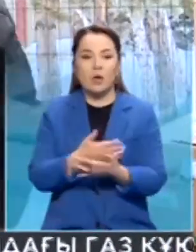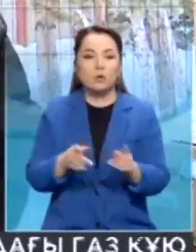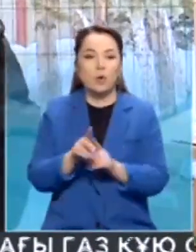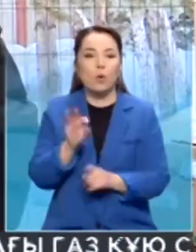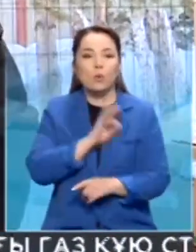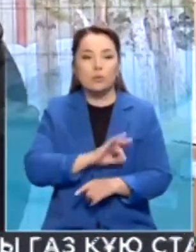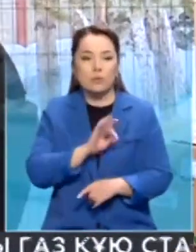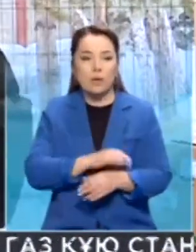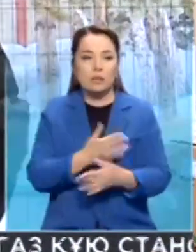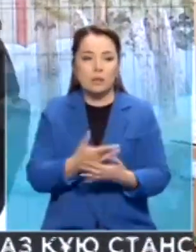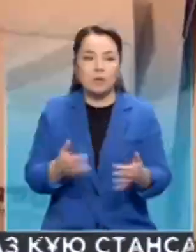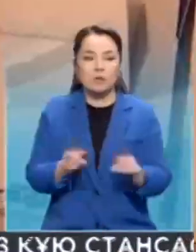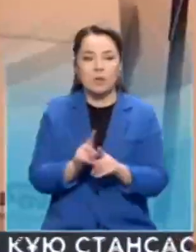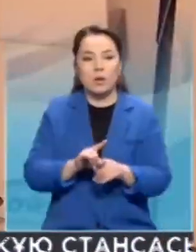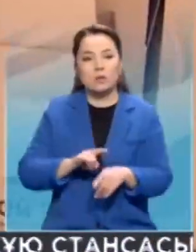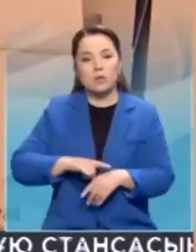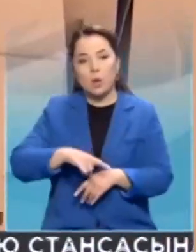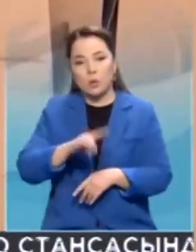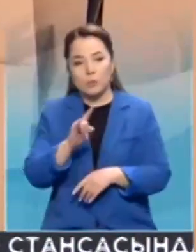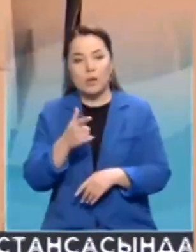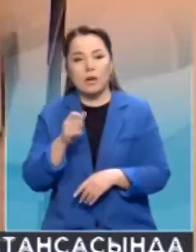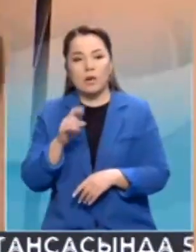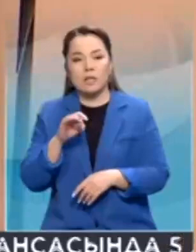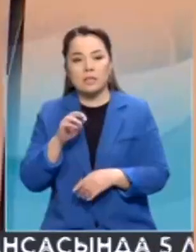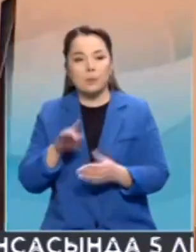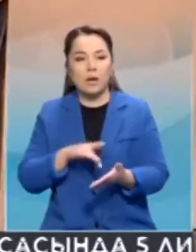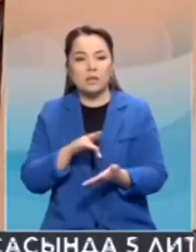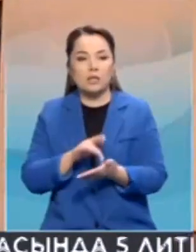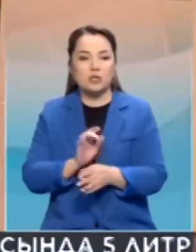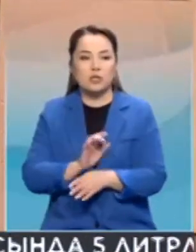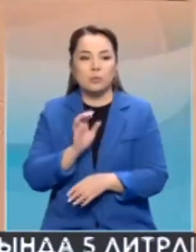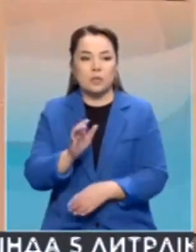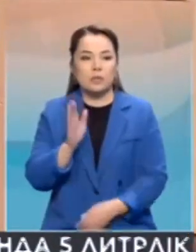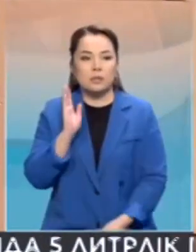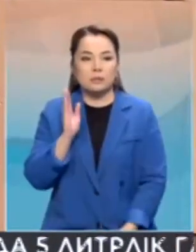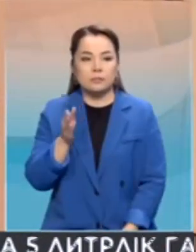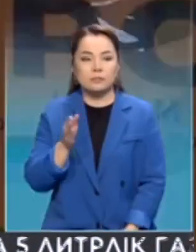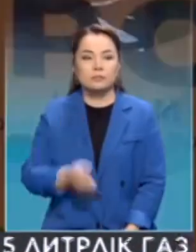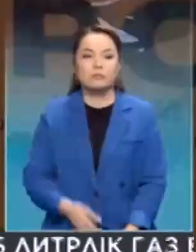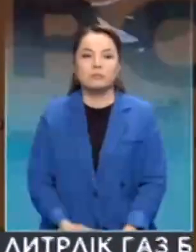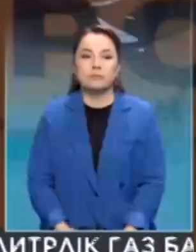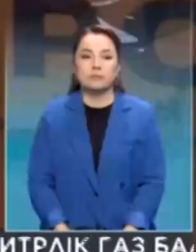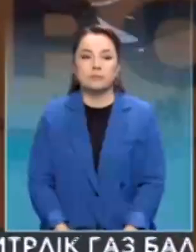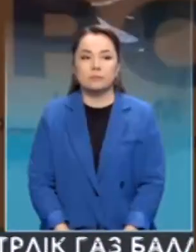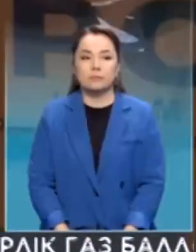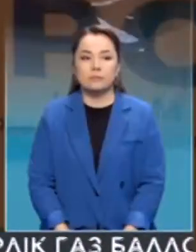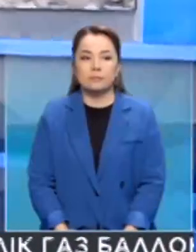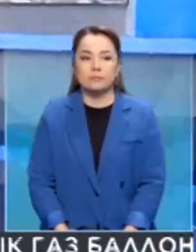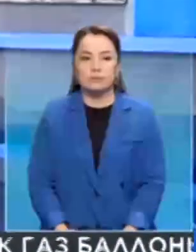қолданысқа қажет заттар әуе көлігімен Газиантеп қаласына жіберіледі.